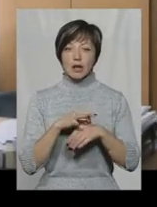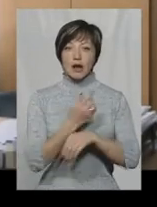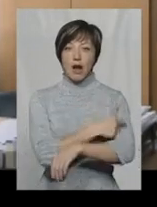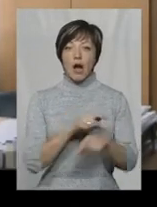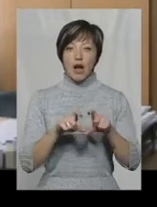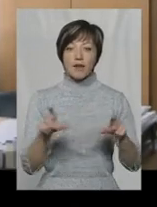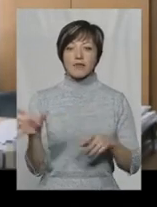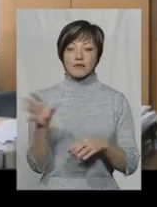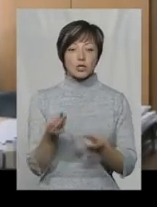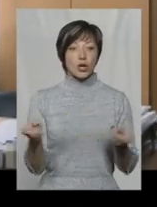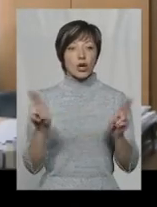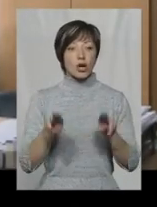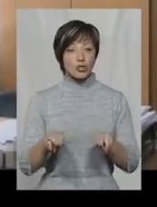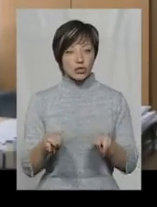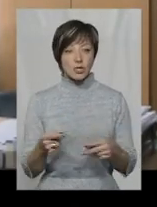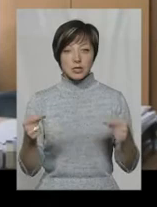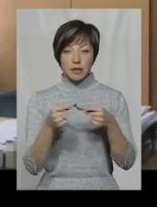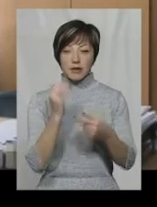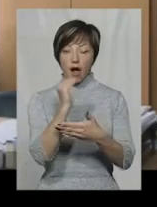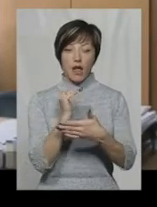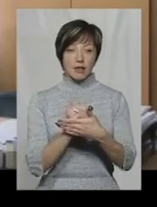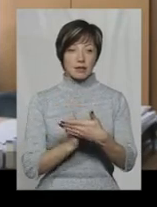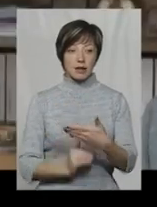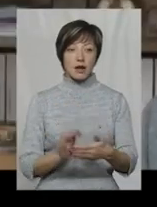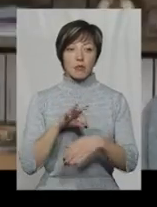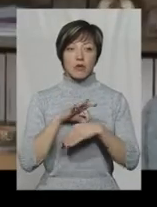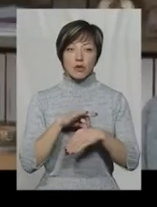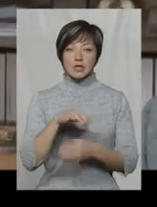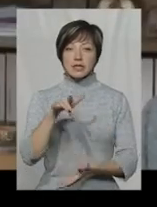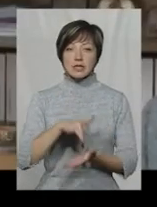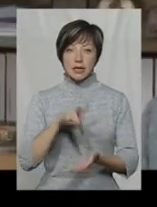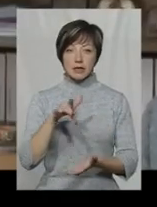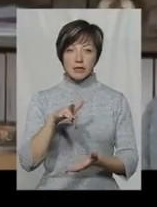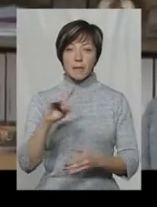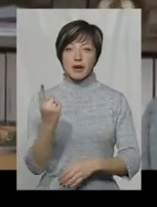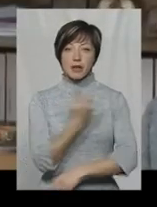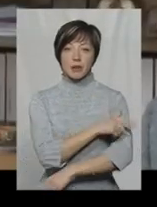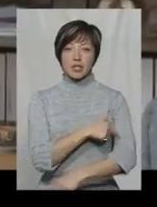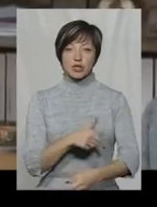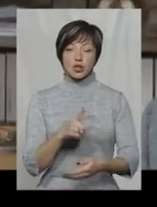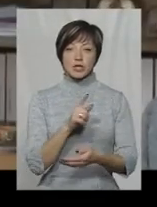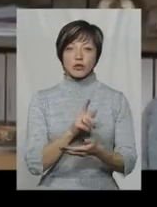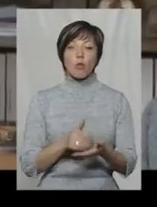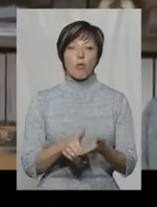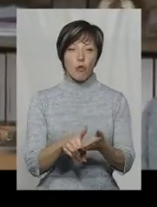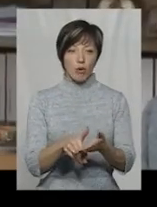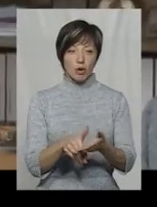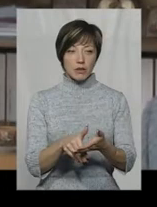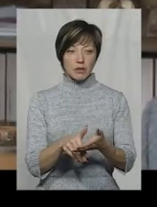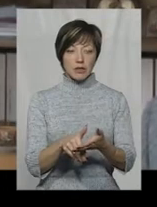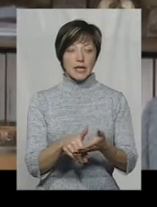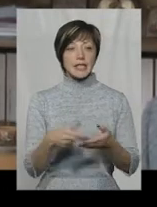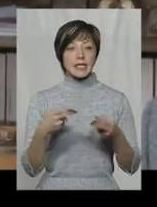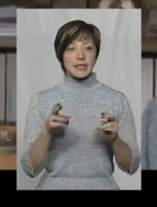А всі решта щеплень, згідно календаря, проводяться центрами первинної медико-санітарної допомоги,